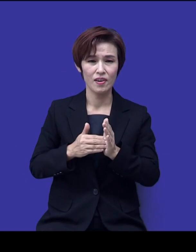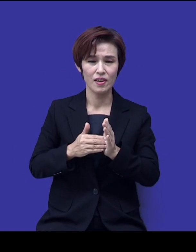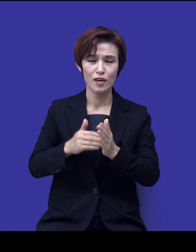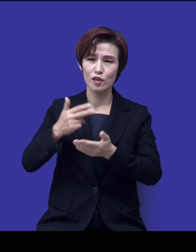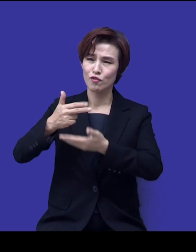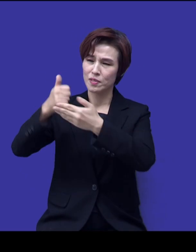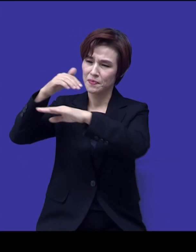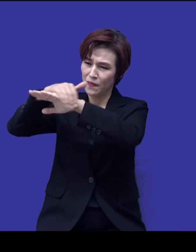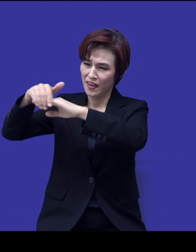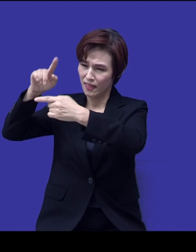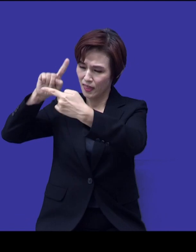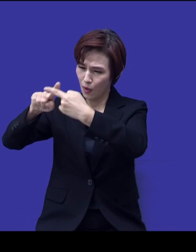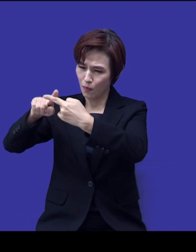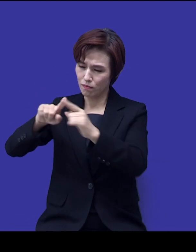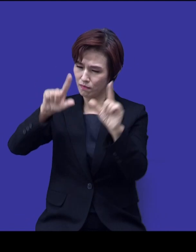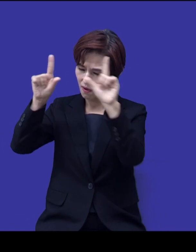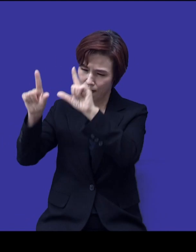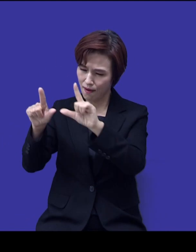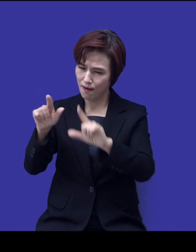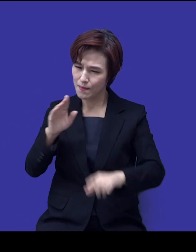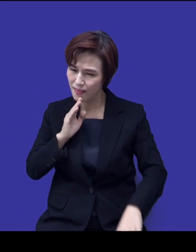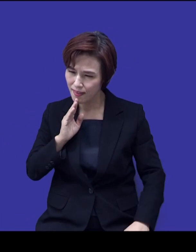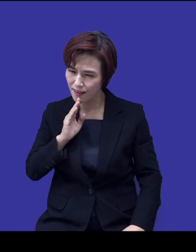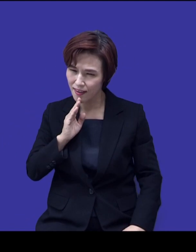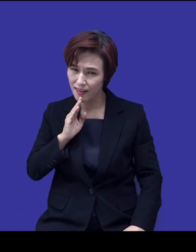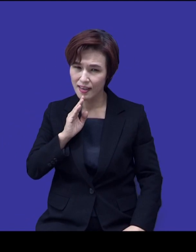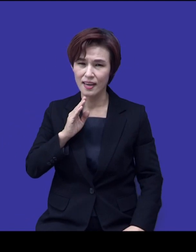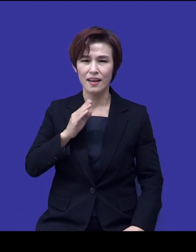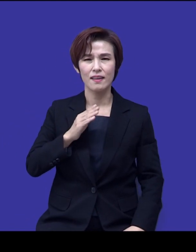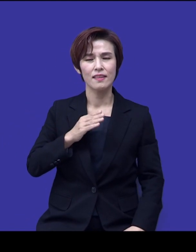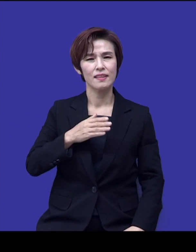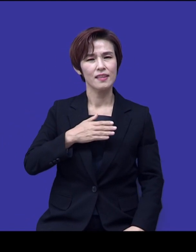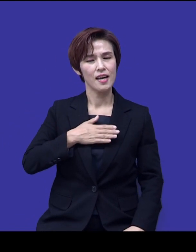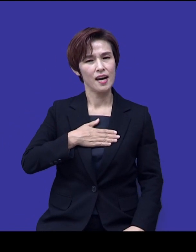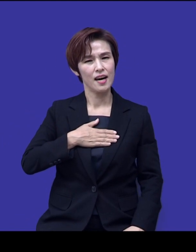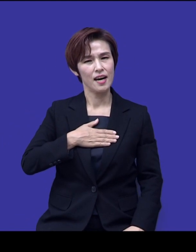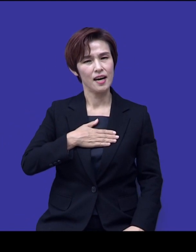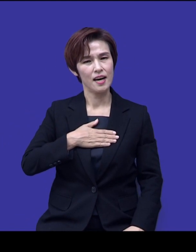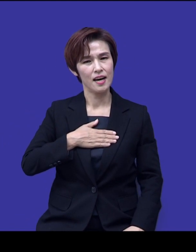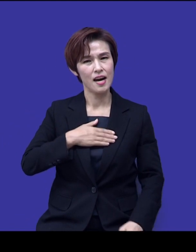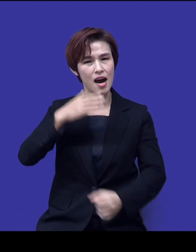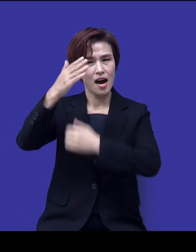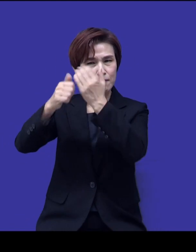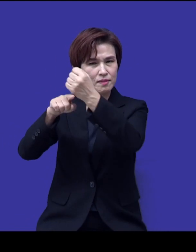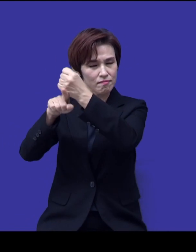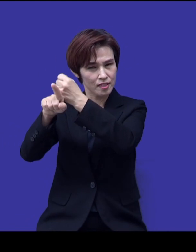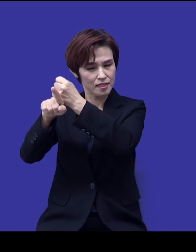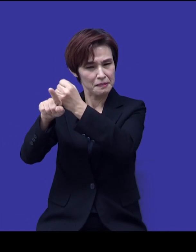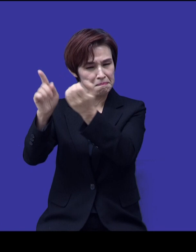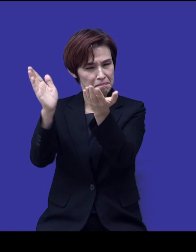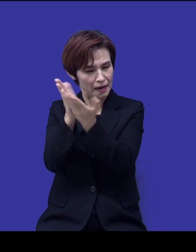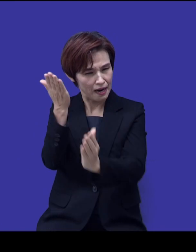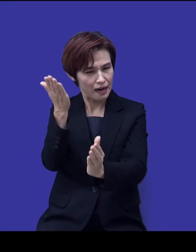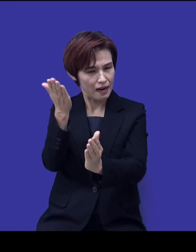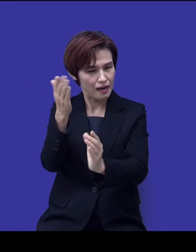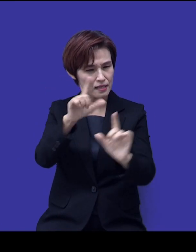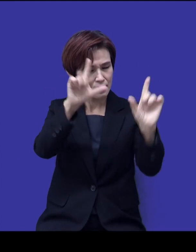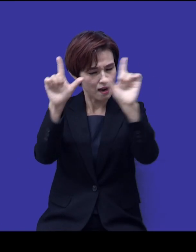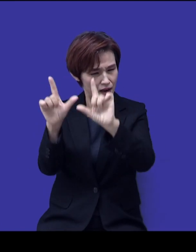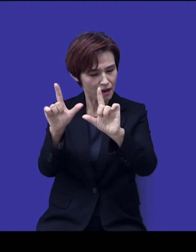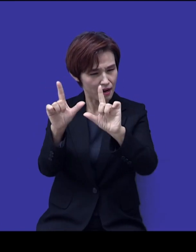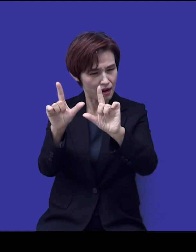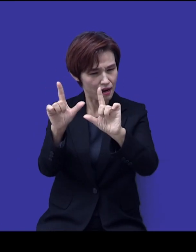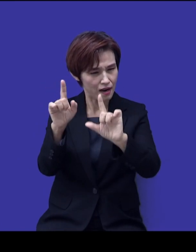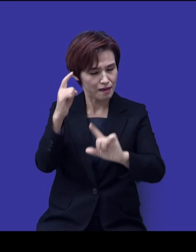살고 있을까? 나는 혹시 NG컷으로 계속 만드신 바의 뜻과 부합하지 않게 사는 것이 아닌가 하는